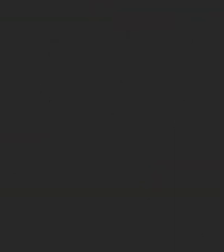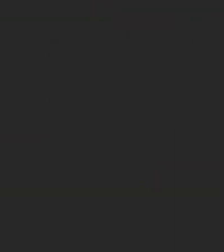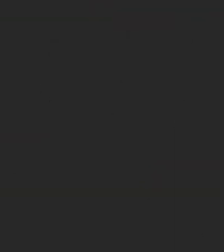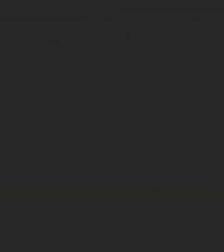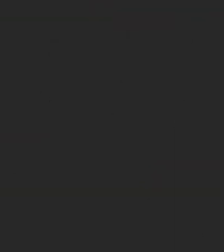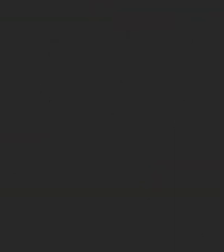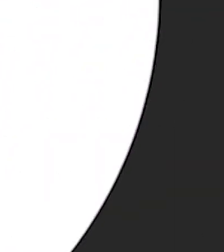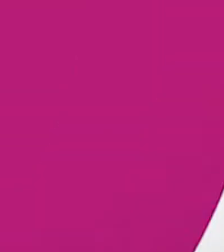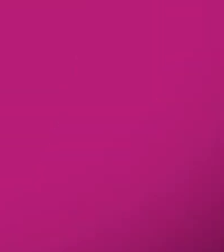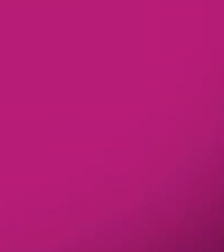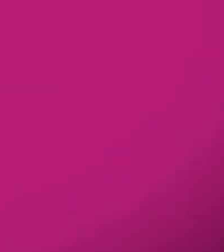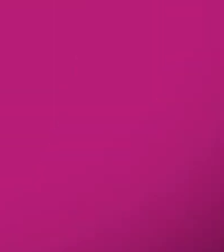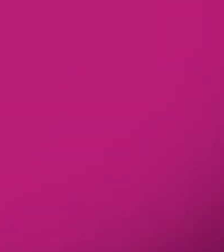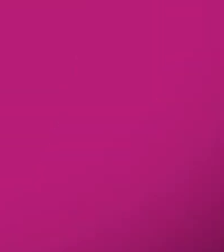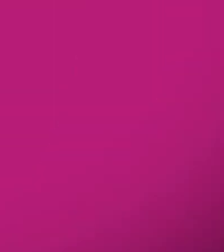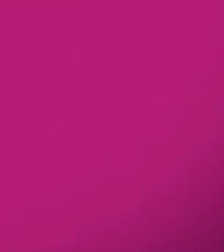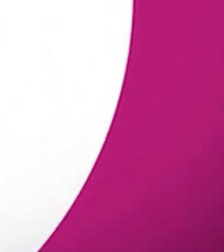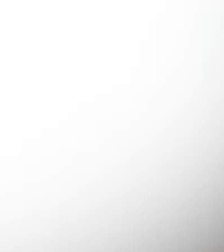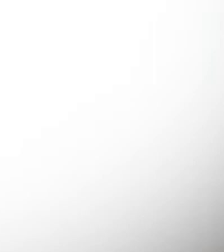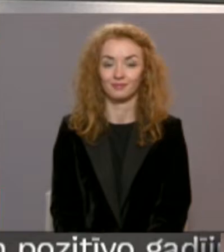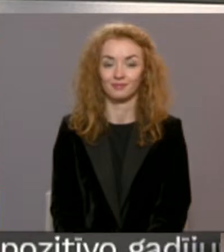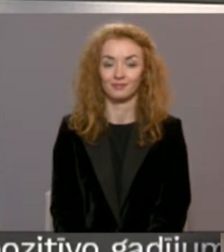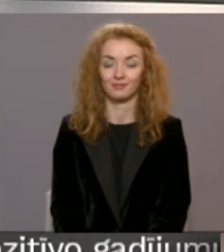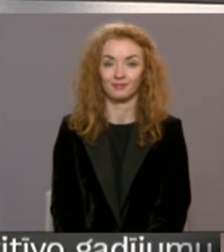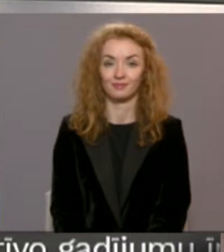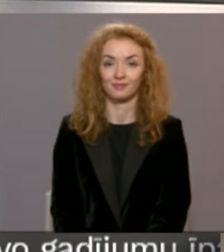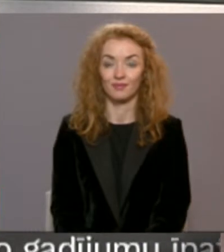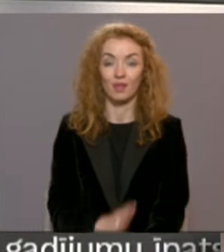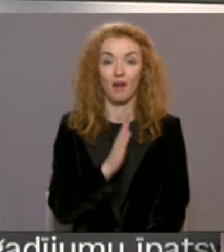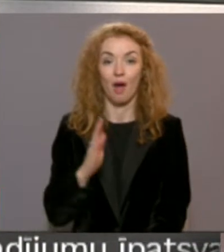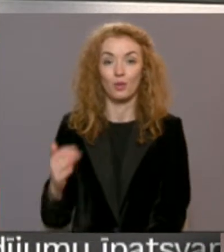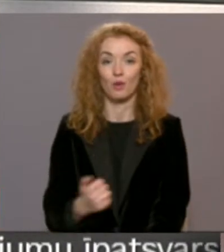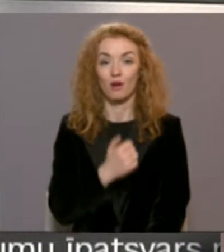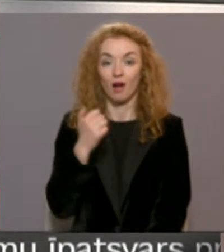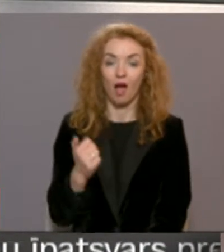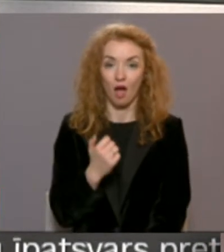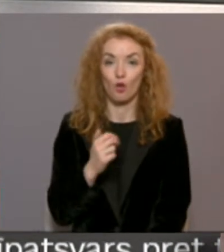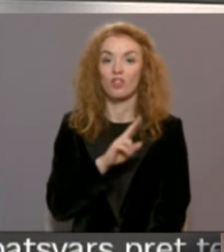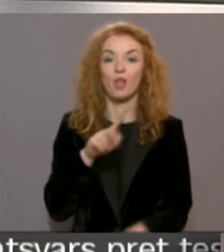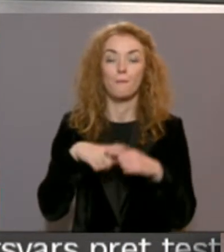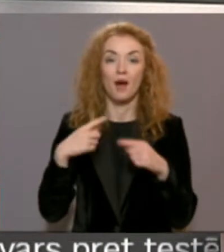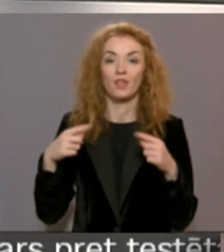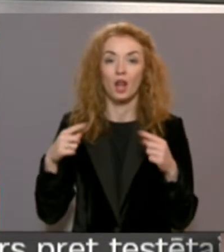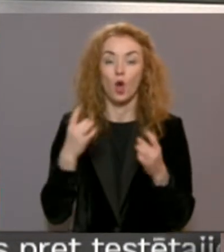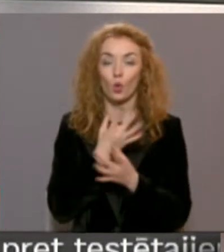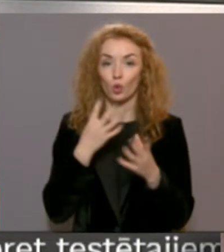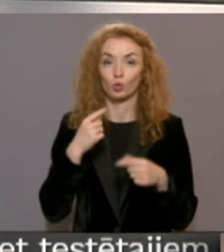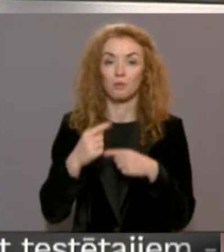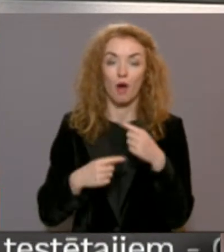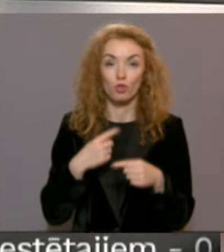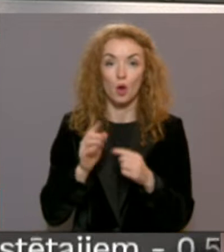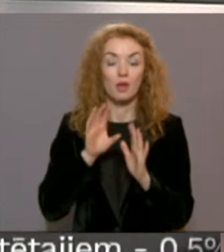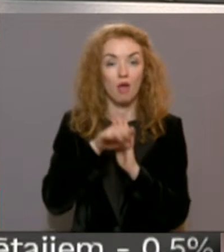Re! Viss ēters ir te! Katru gadu nemateriālā kultūras mantojuma sarakstā tiek